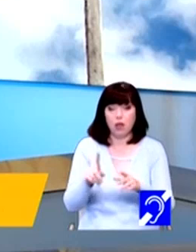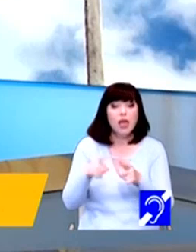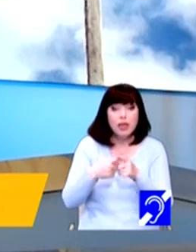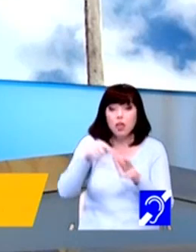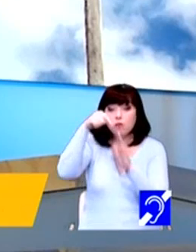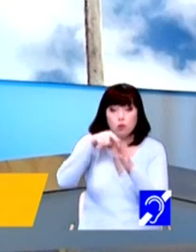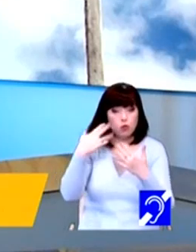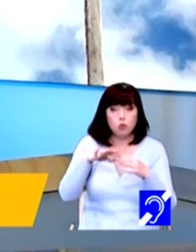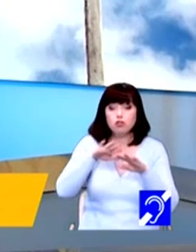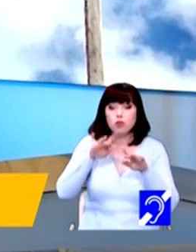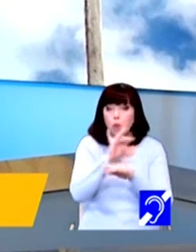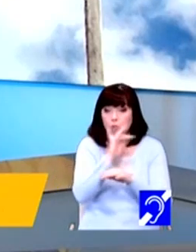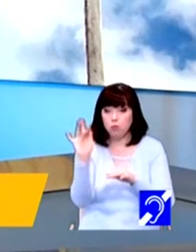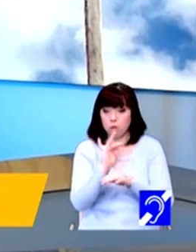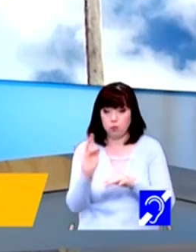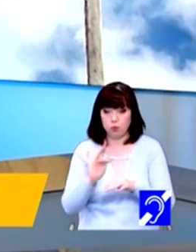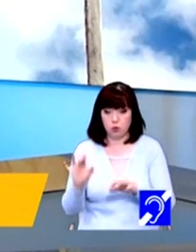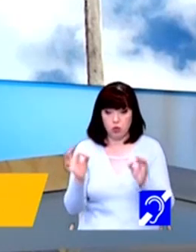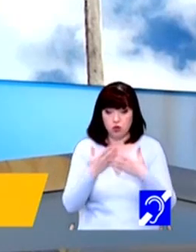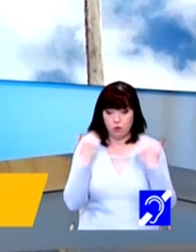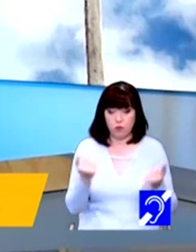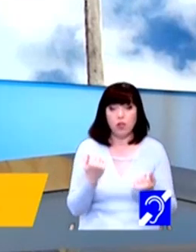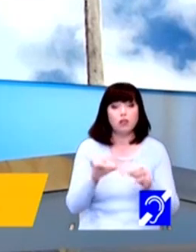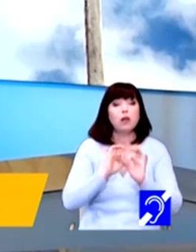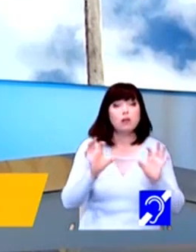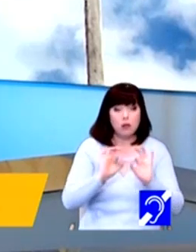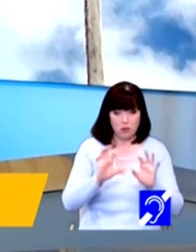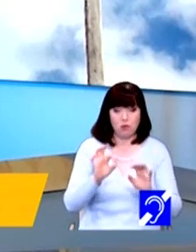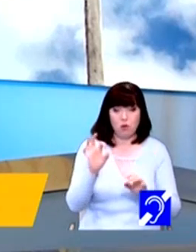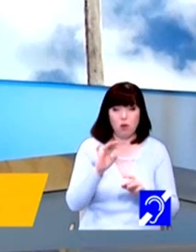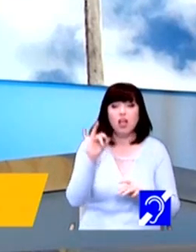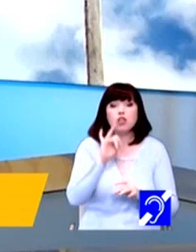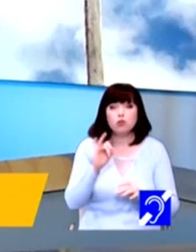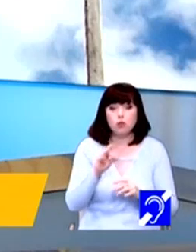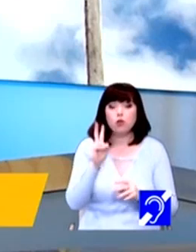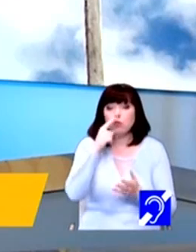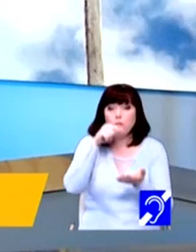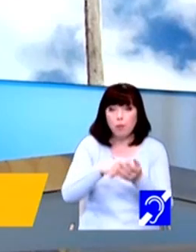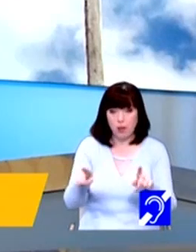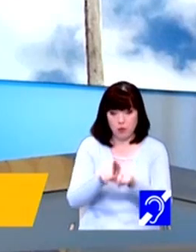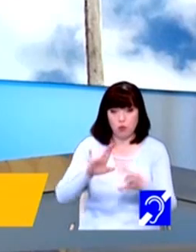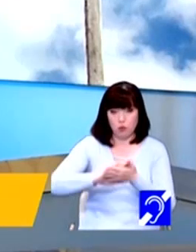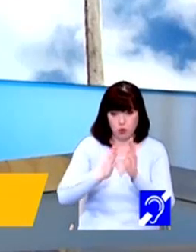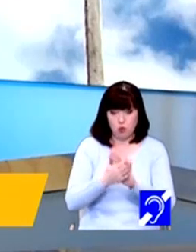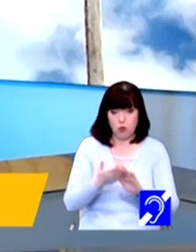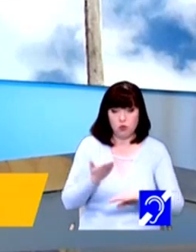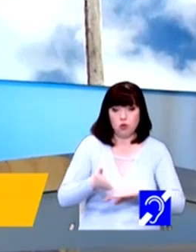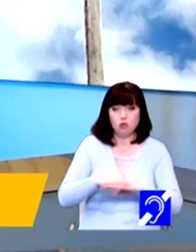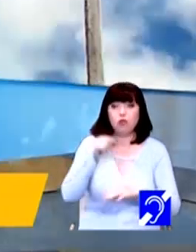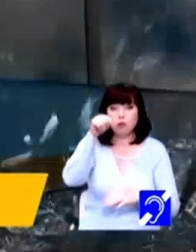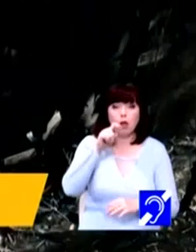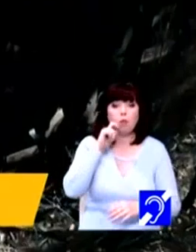mai au nimic pe rafturi. Urmăriți câteva mărturii cutremurătoare al ucrainenilor prinși în mijlocul războiului.